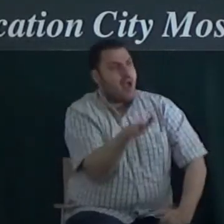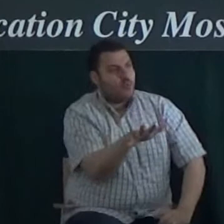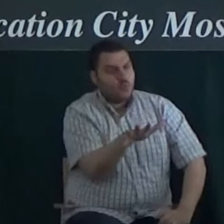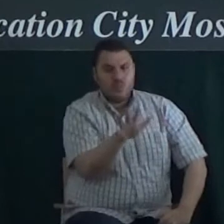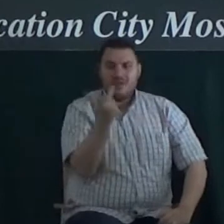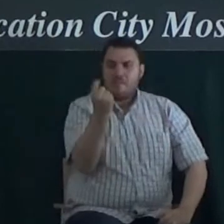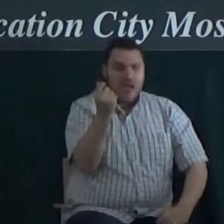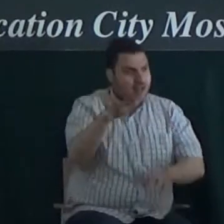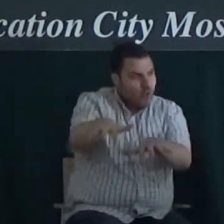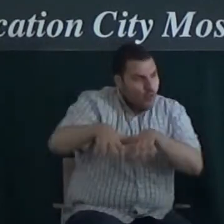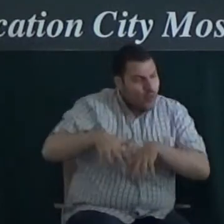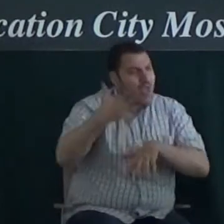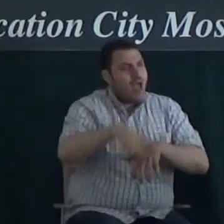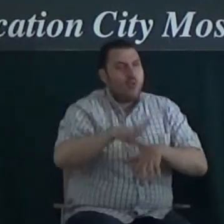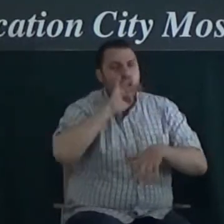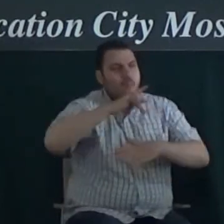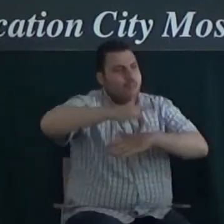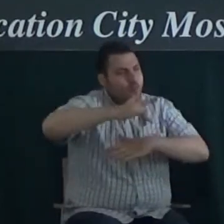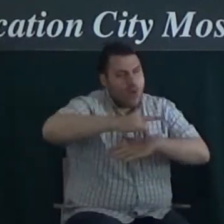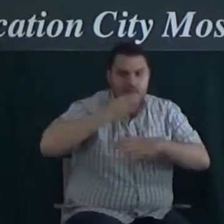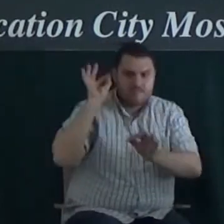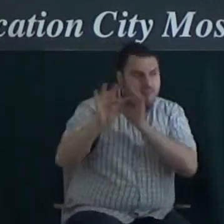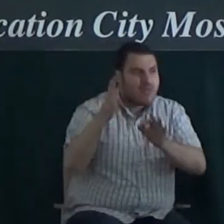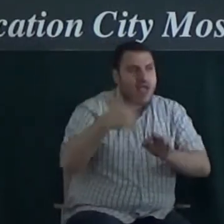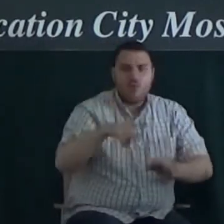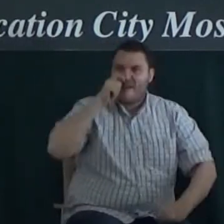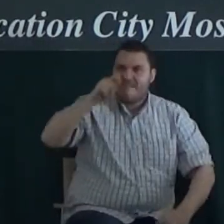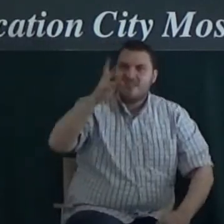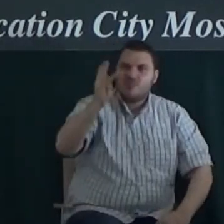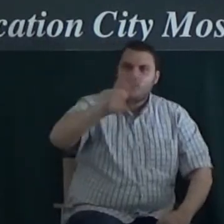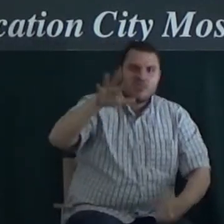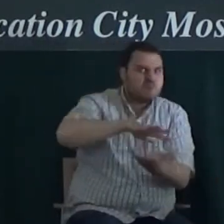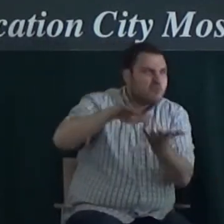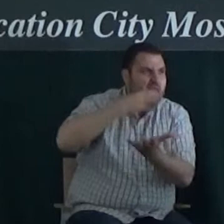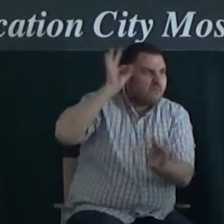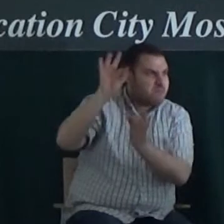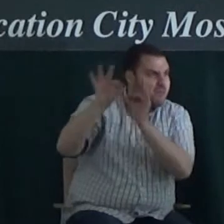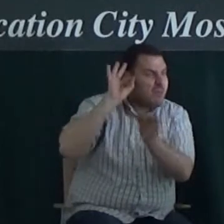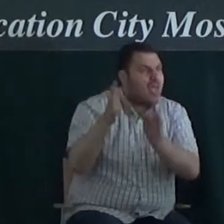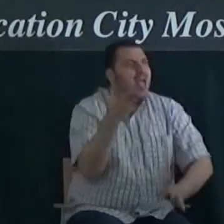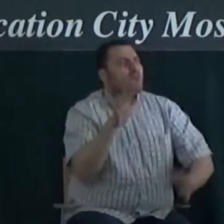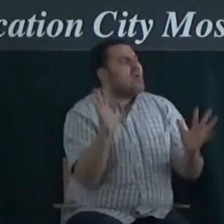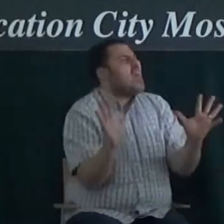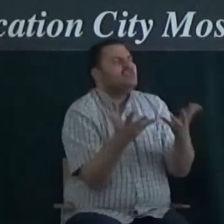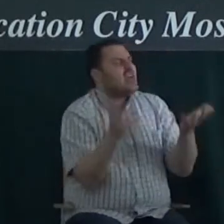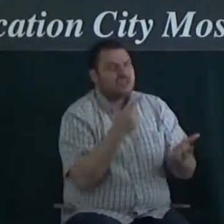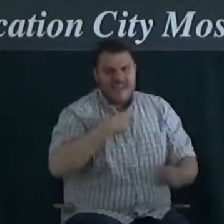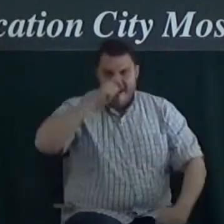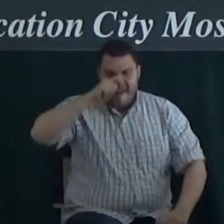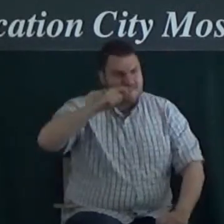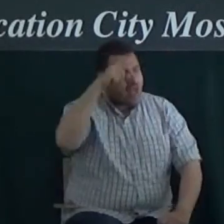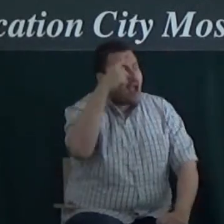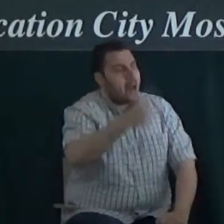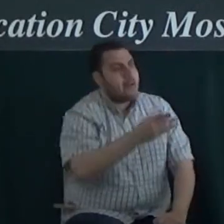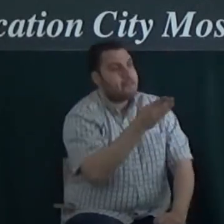عرضه أو يتكلم عليه في مقامه أو يؤذيه بأي نوع من أنواع الأذى. ولقد بيّن النبي